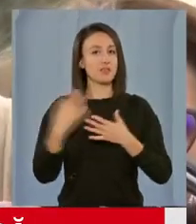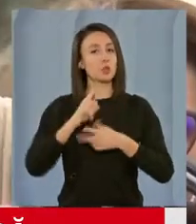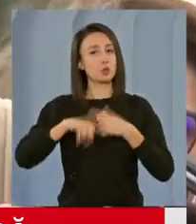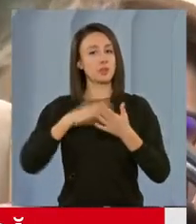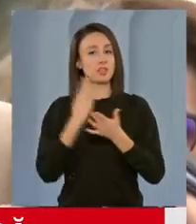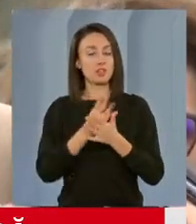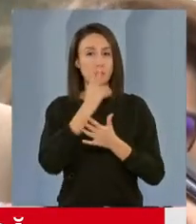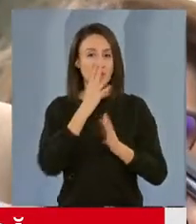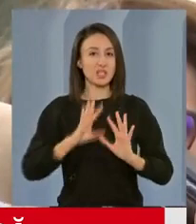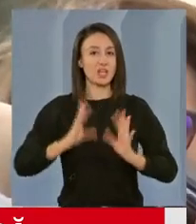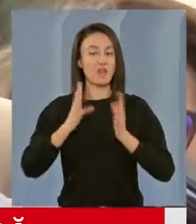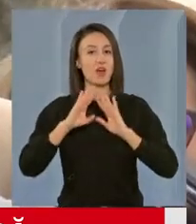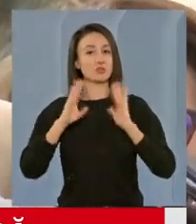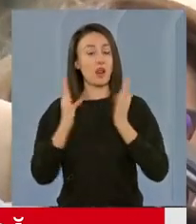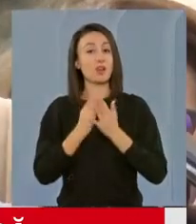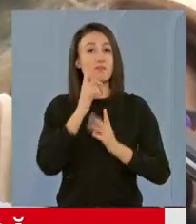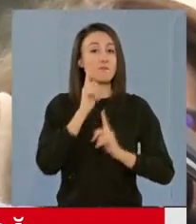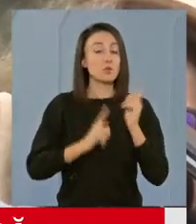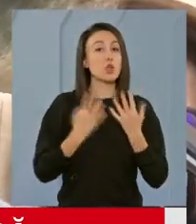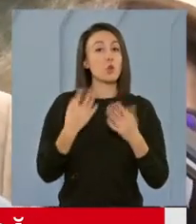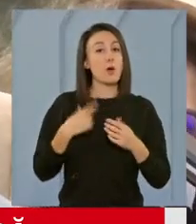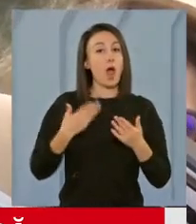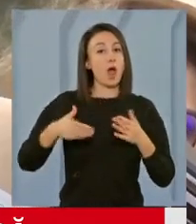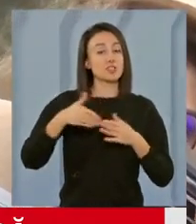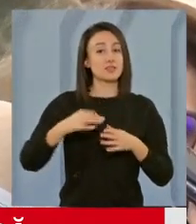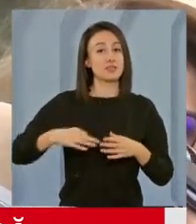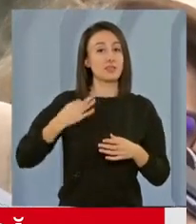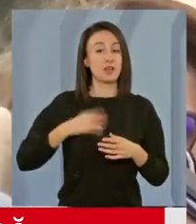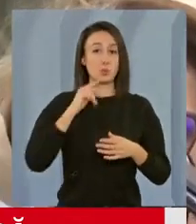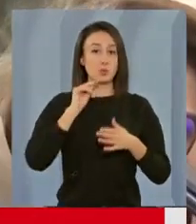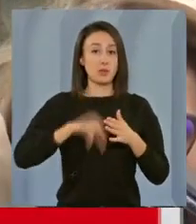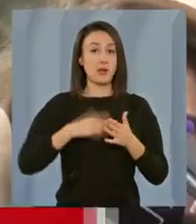privind greva generală în funcție de numărul de angajați din sănătate care au semnat pentru grevă.